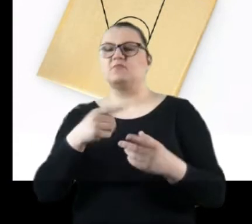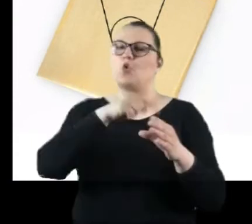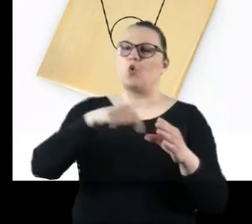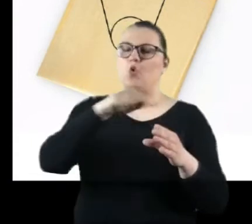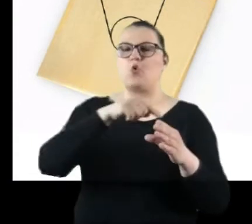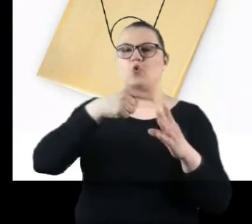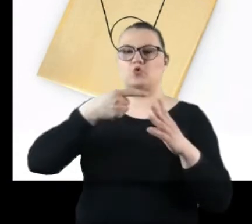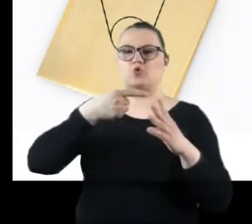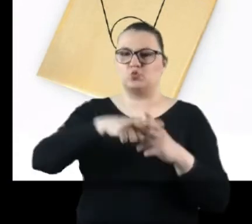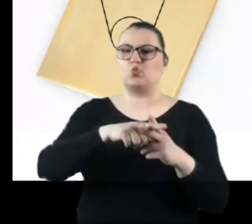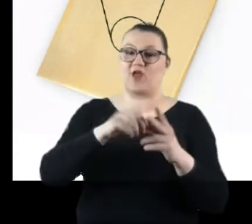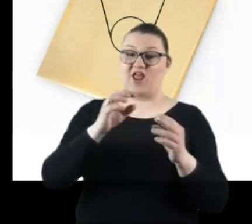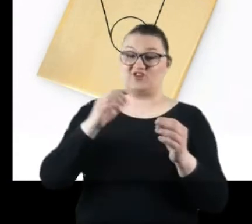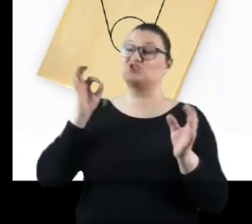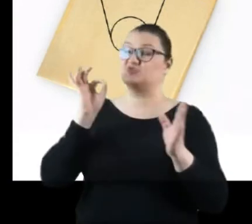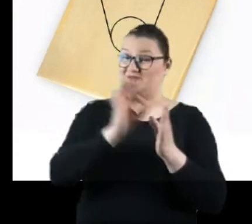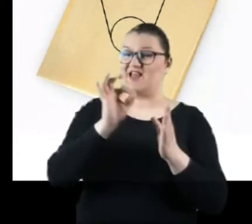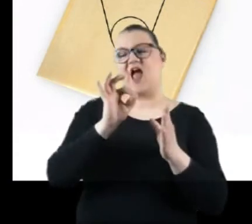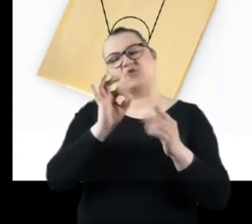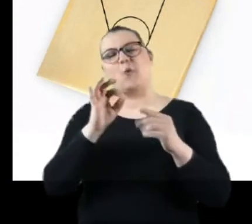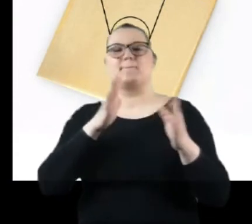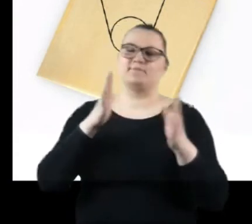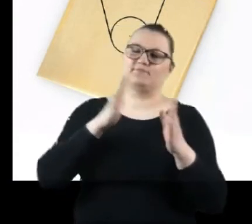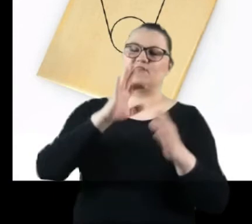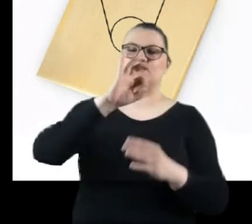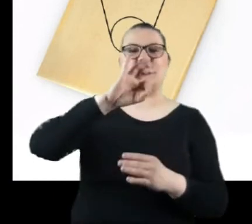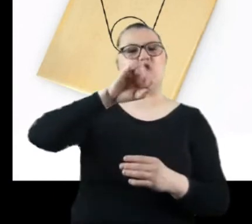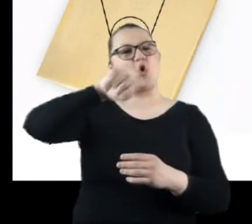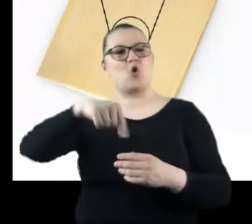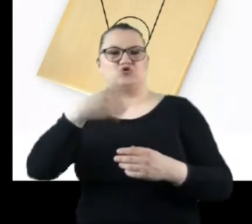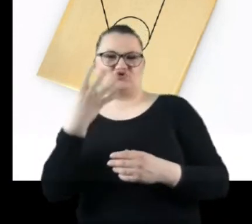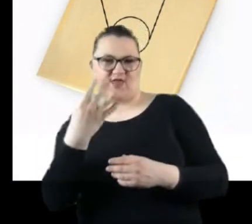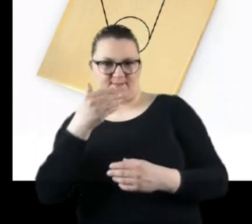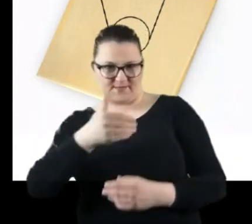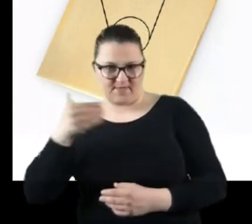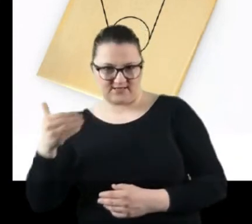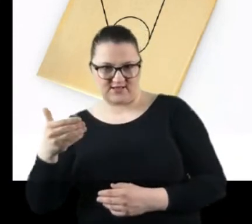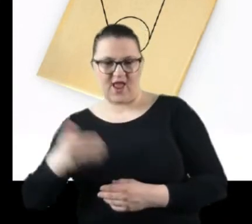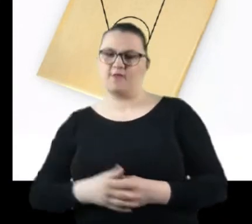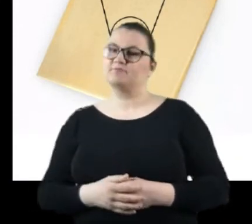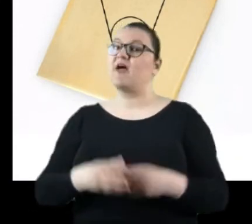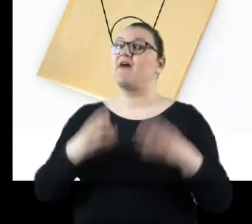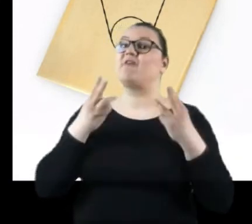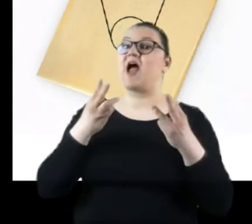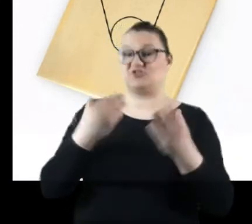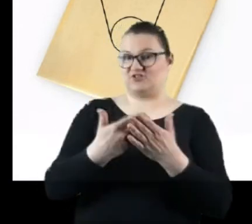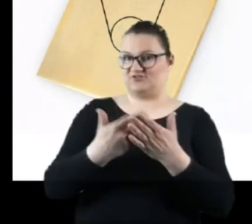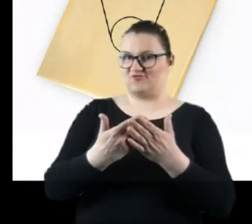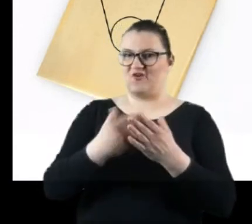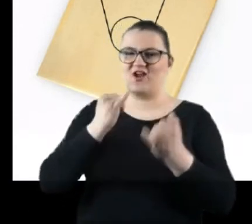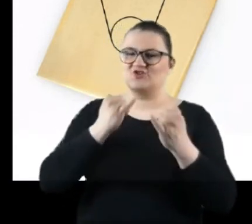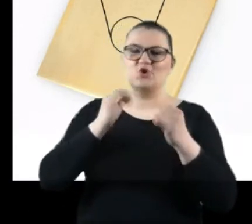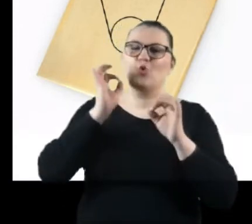szpilką jest to mniej więcej 0,4 mm. Co też ważne, im bardziej dokładny otworek